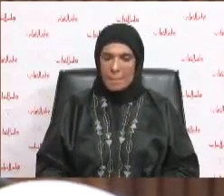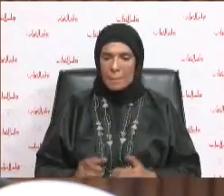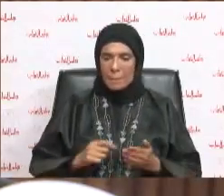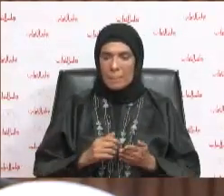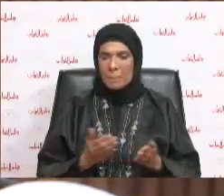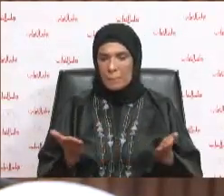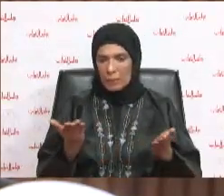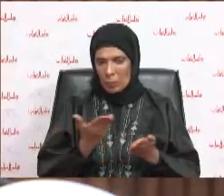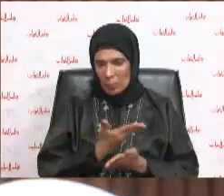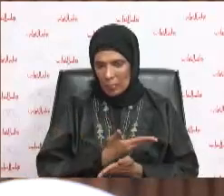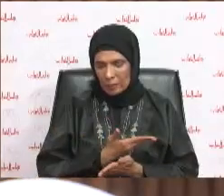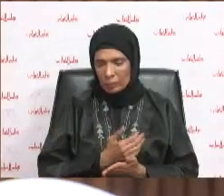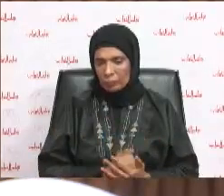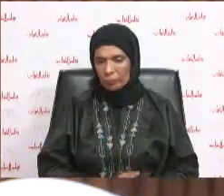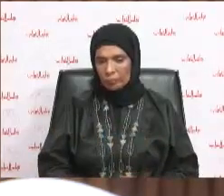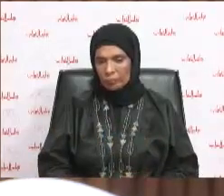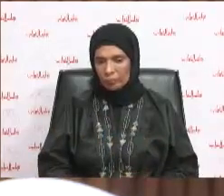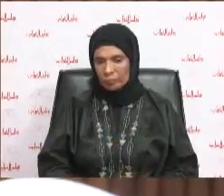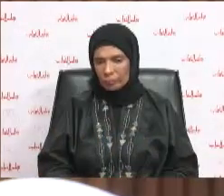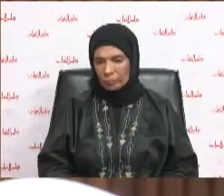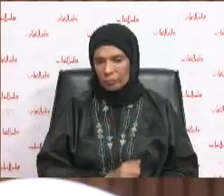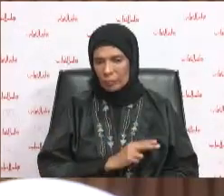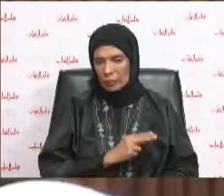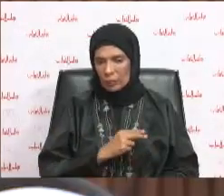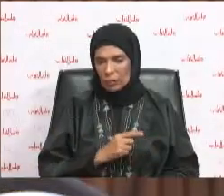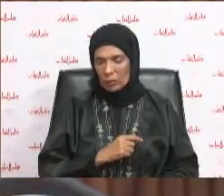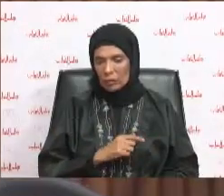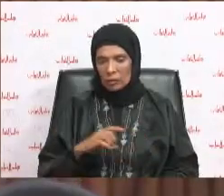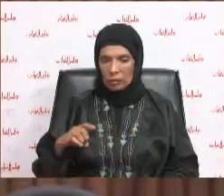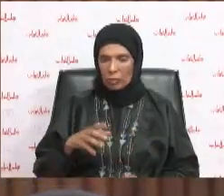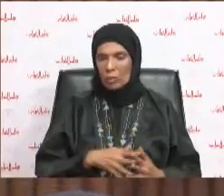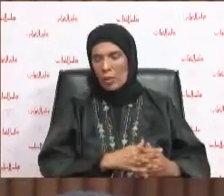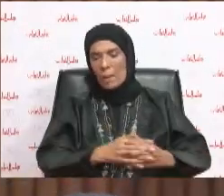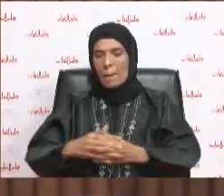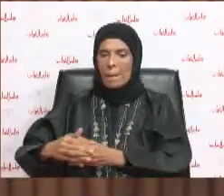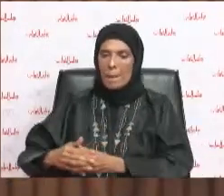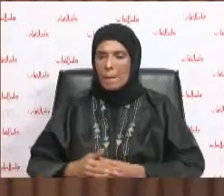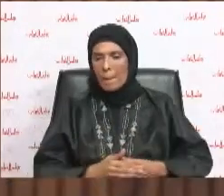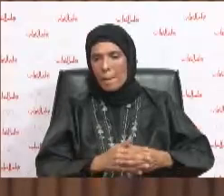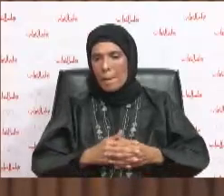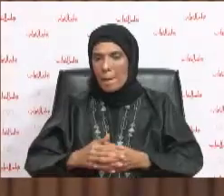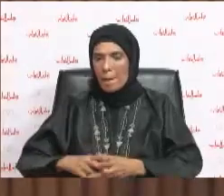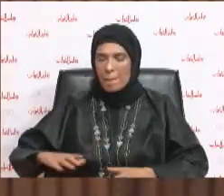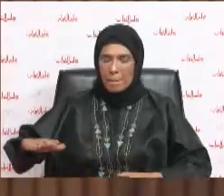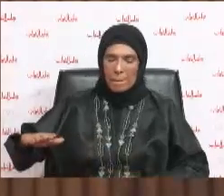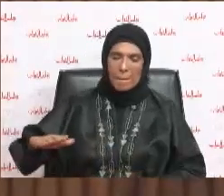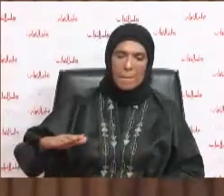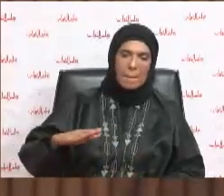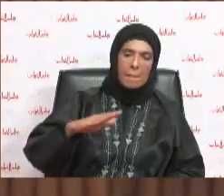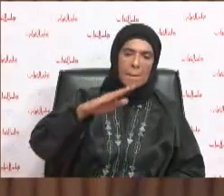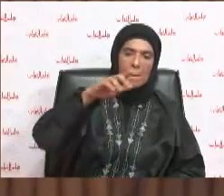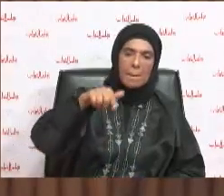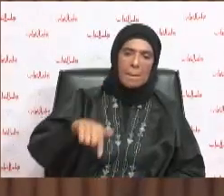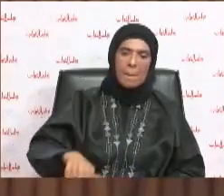الاتفاقيات يعني على سبيل المثال اشتغلنا مثلا في الطيران الأمريكي، الطيران الأمريكي قبل يونايتد إيرلاين كان ينزل في البحرين